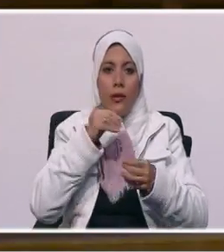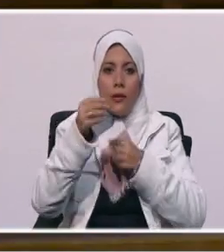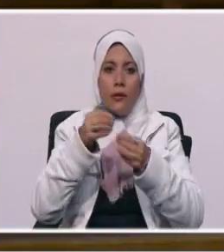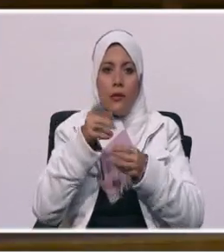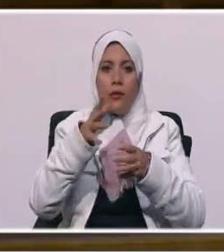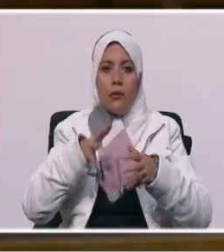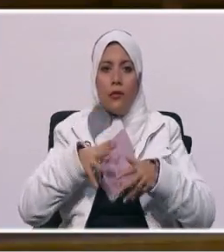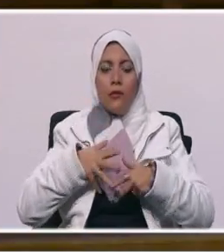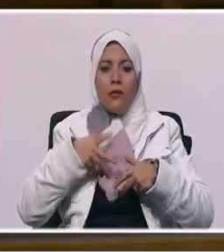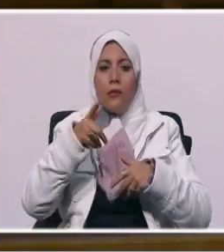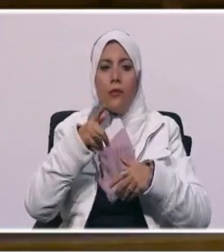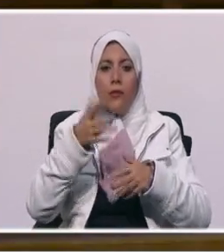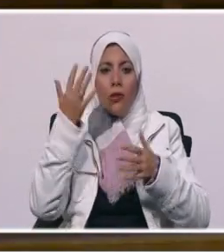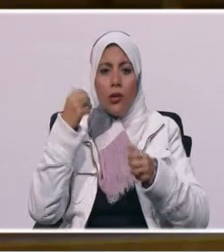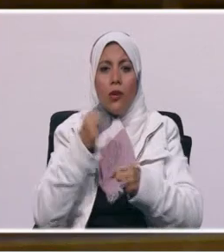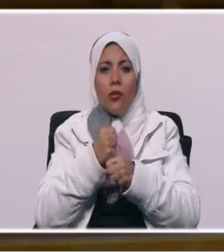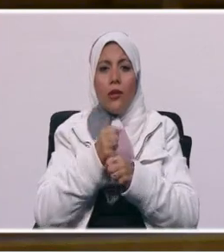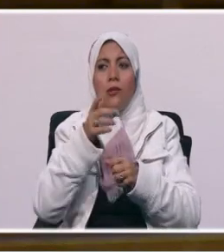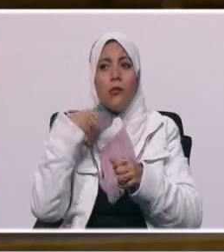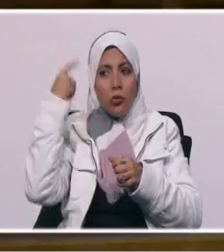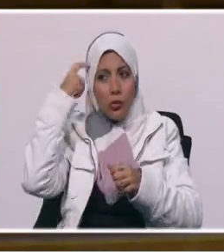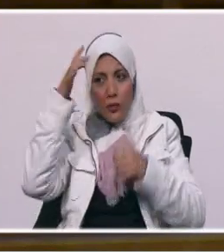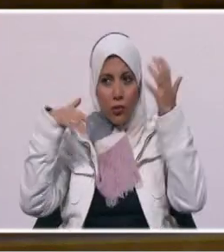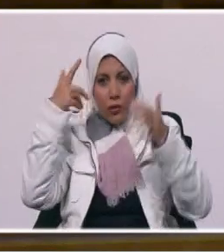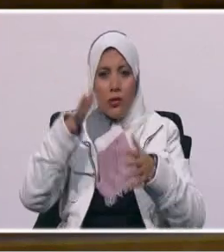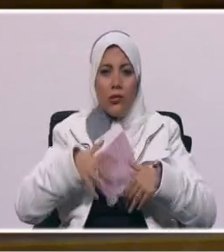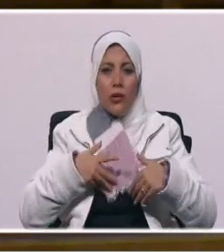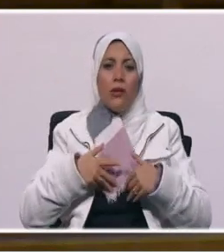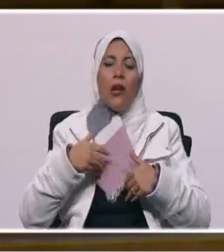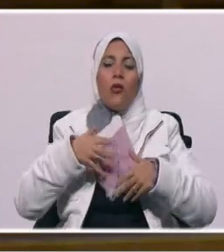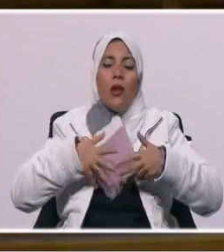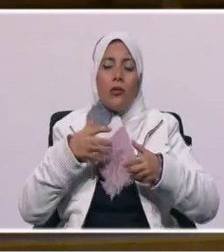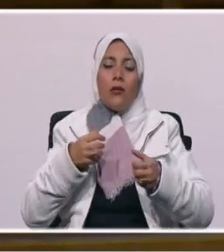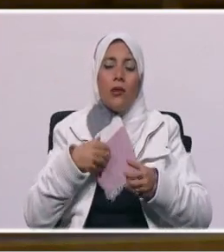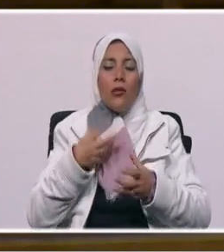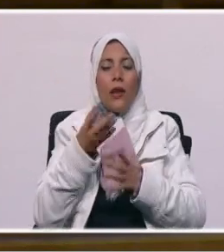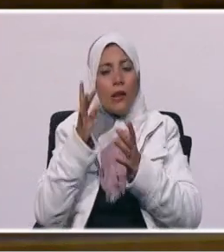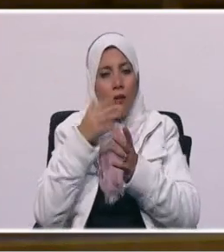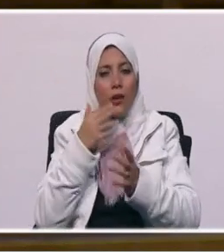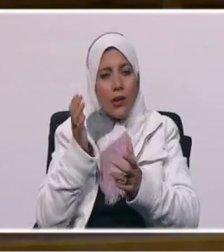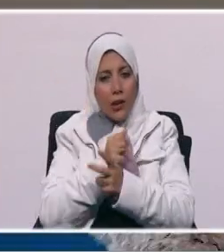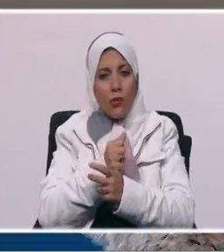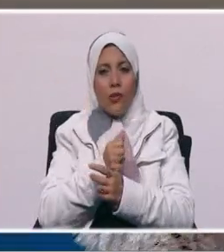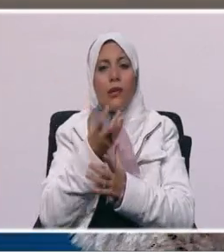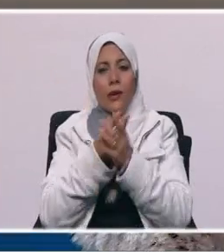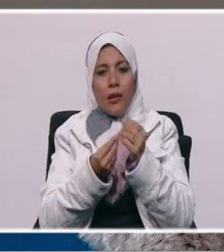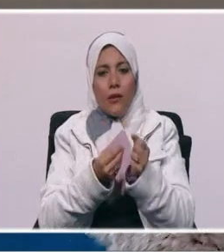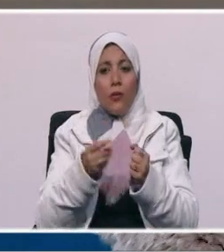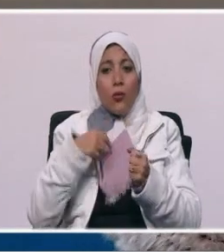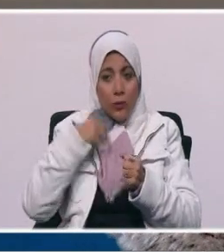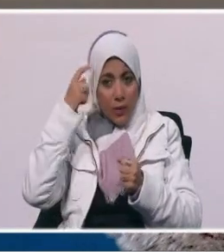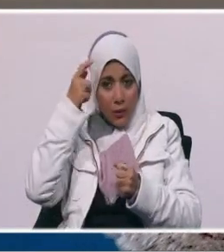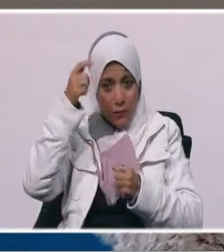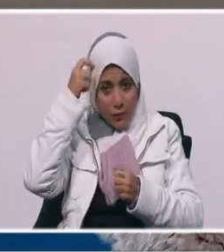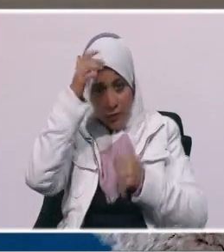حسيتش بالندم؟ قلت يا ريتني كنت عملت اسره، كان معايا اولاد وزوج. طب تخيل ان انا في